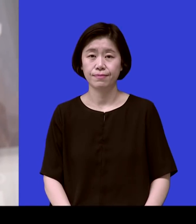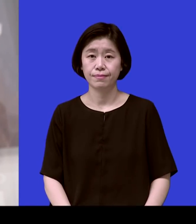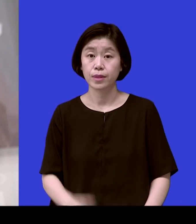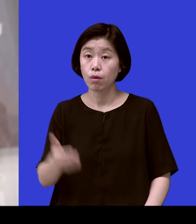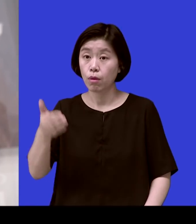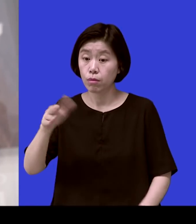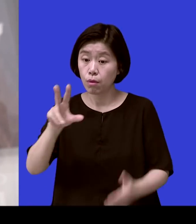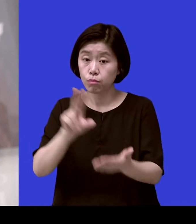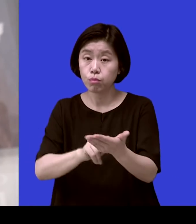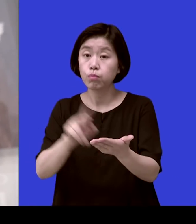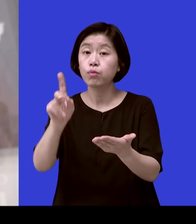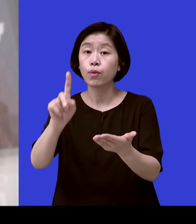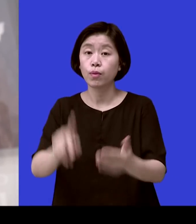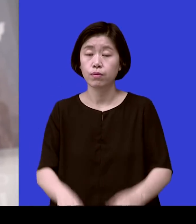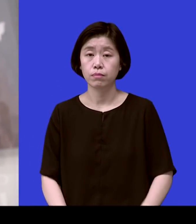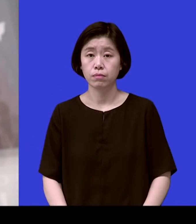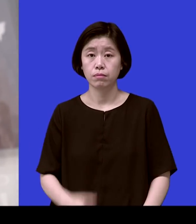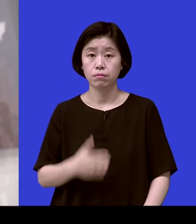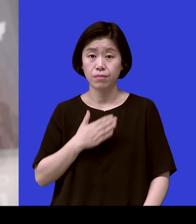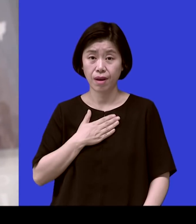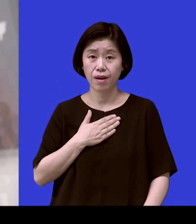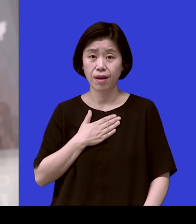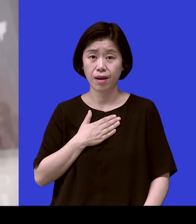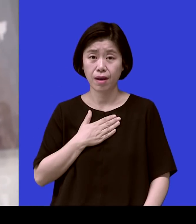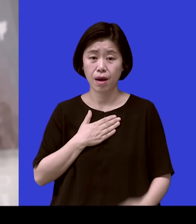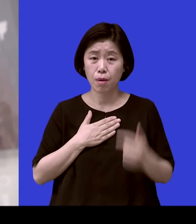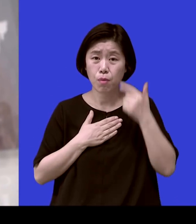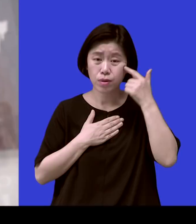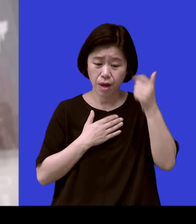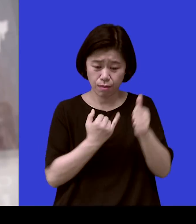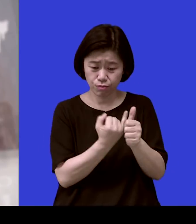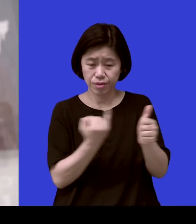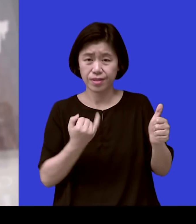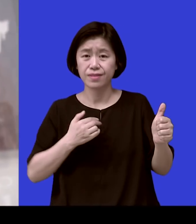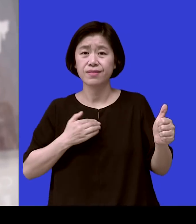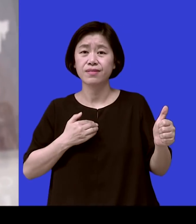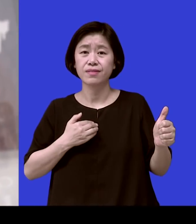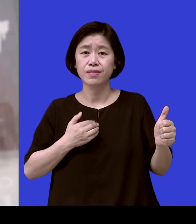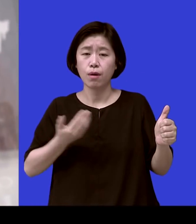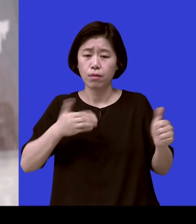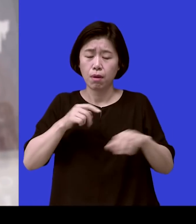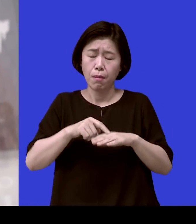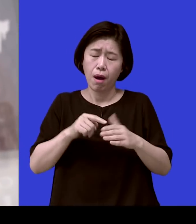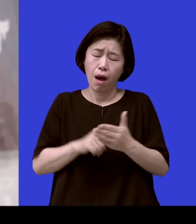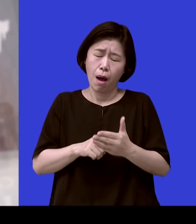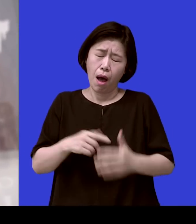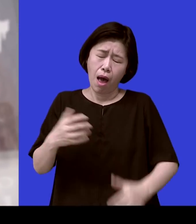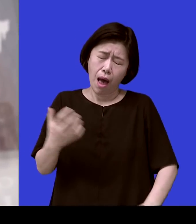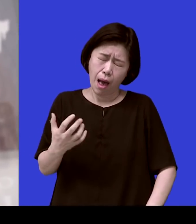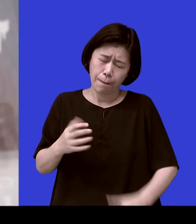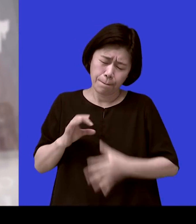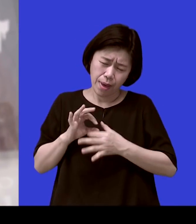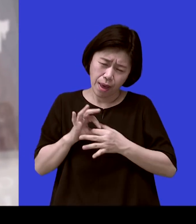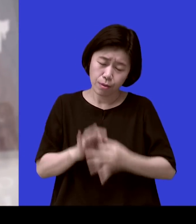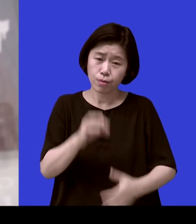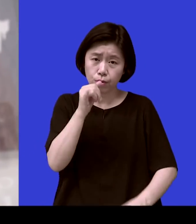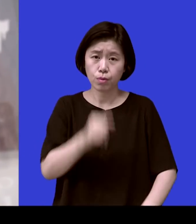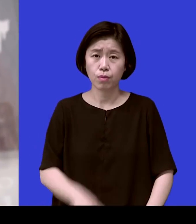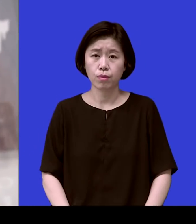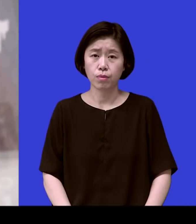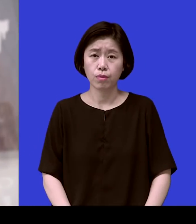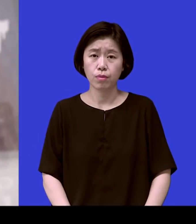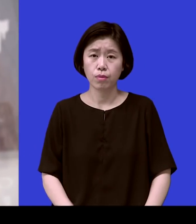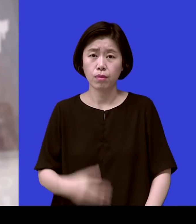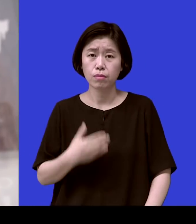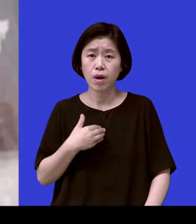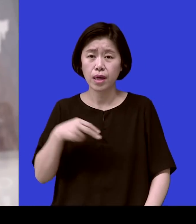그런데 문제는 제가 사모잖아요. 그런데 이렇게 매일 가슴이 찢어지게 아프고 슬퍼서 어떻게